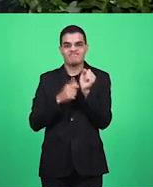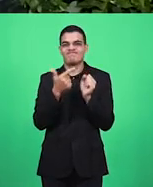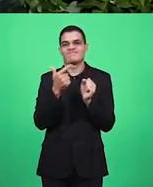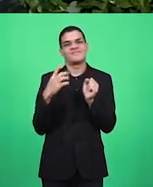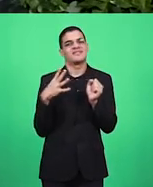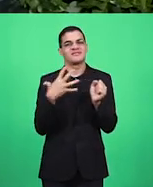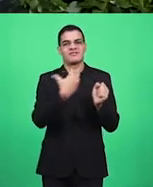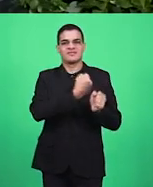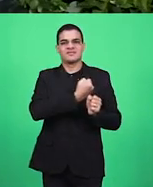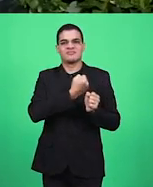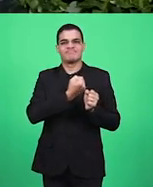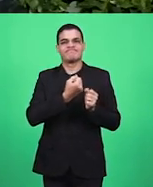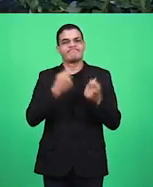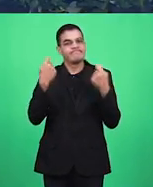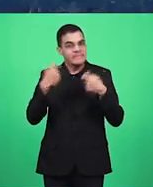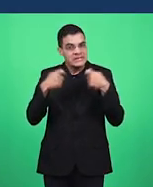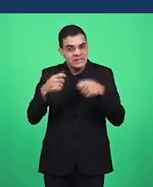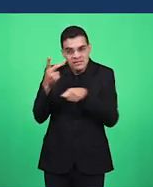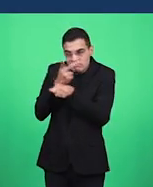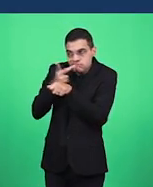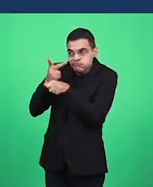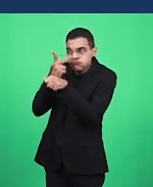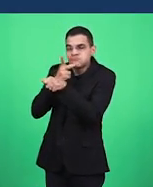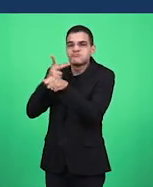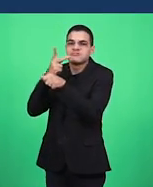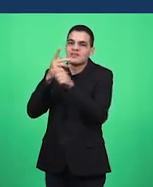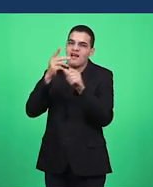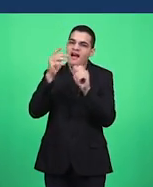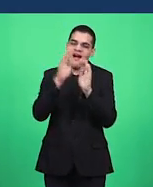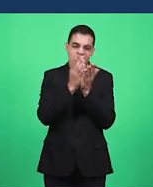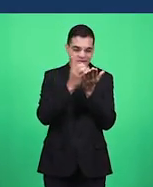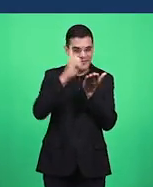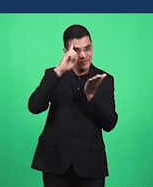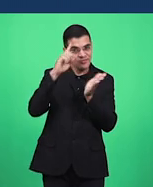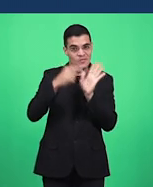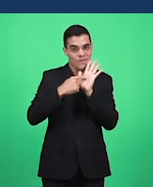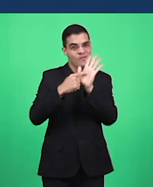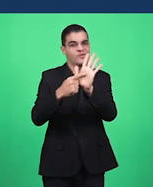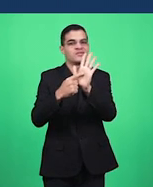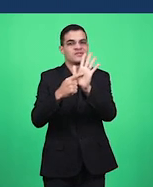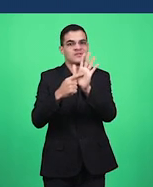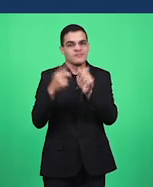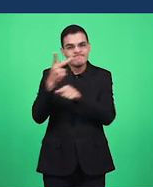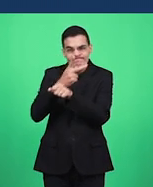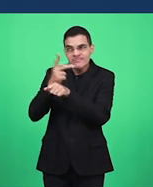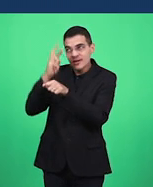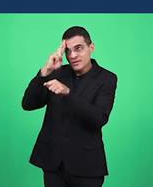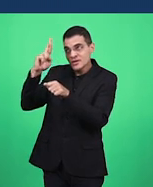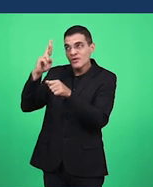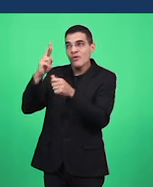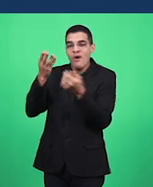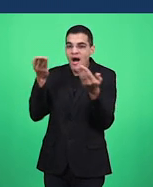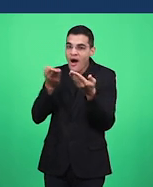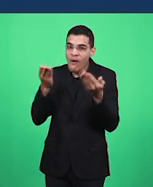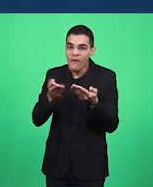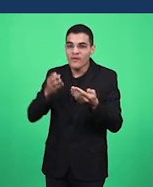хорошими. Слово Божье говорит, ищите Господа, пока можно найти Его.